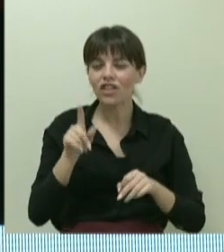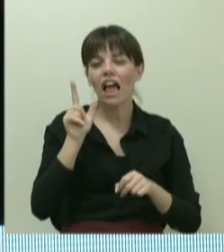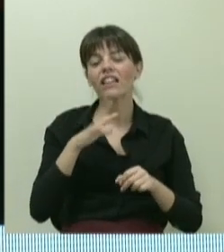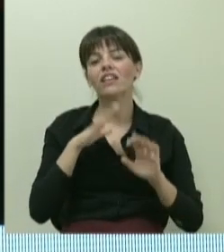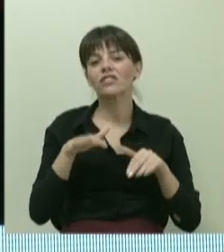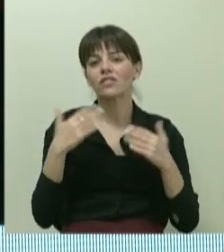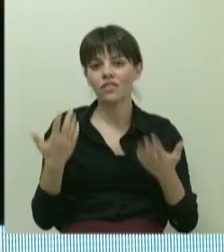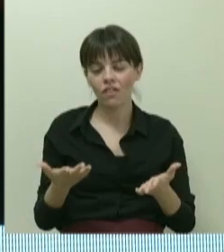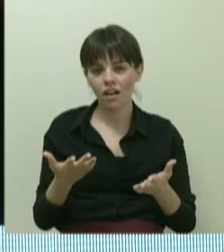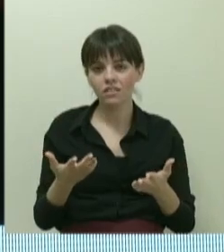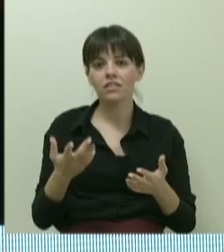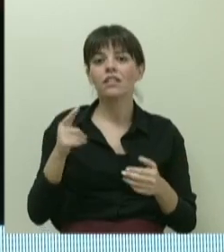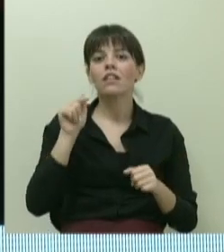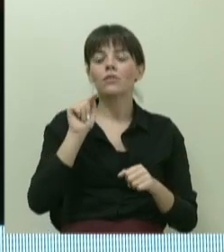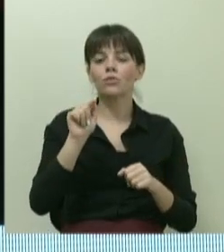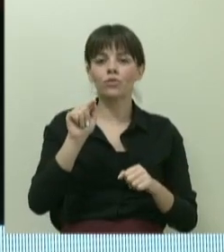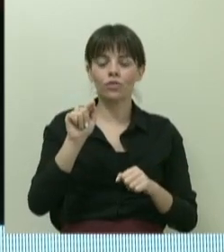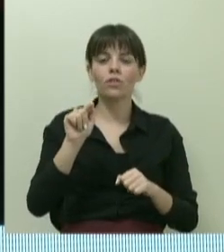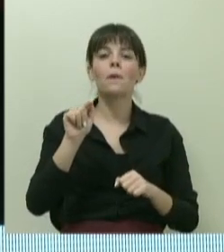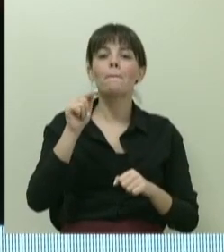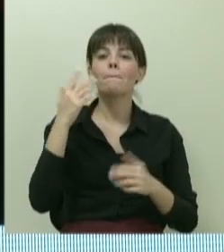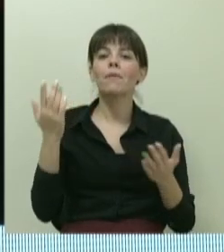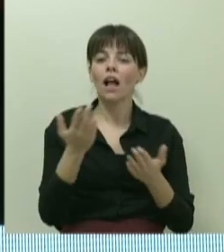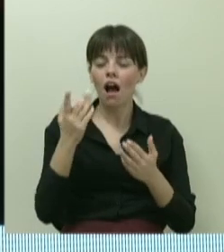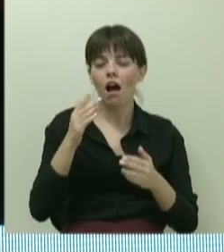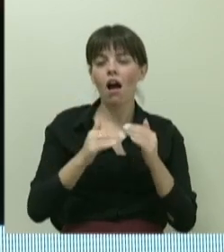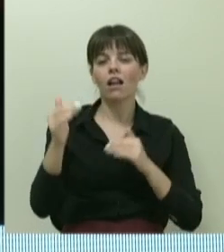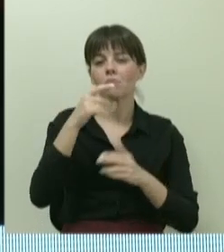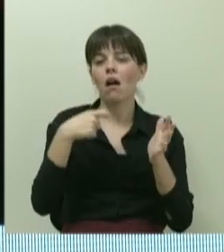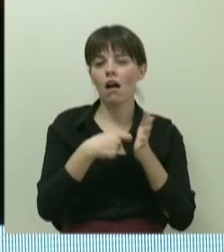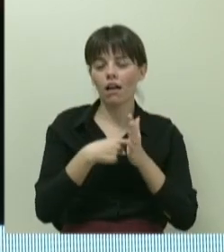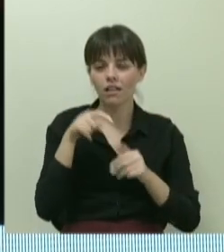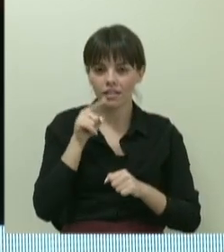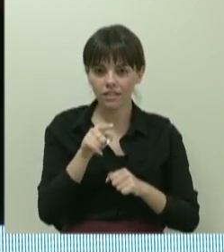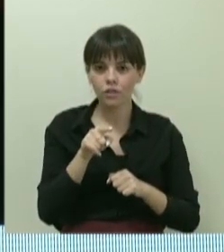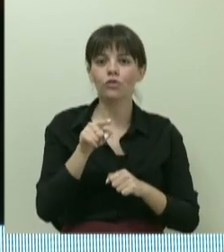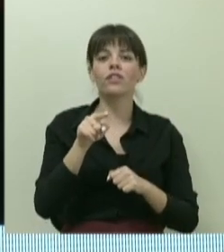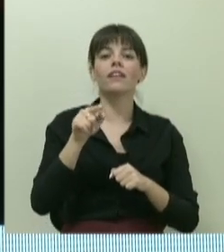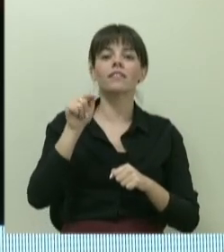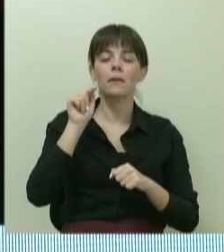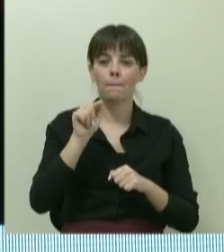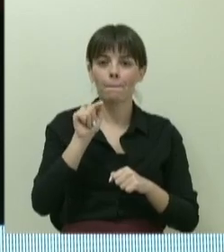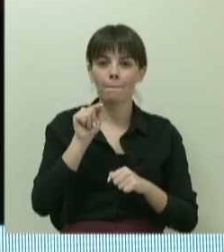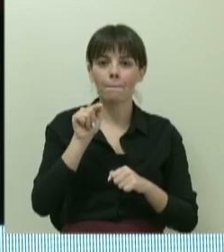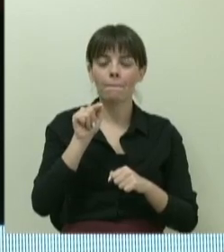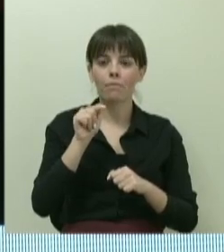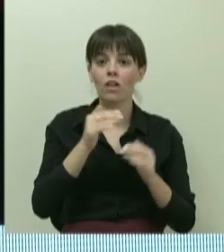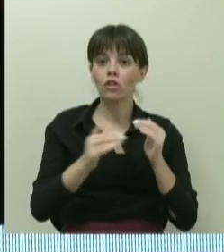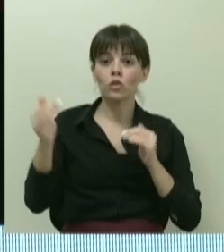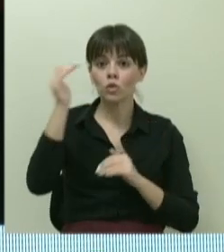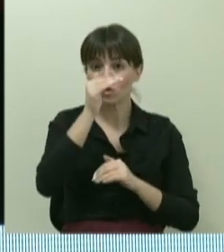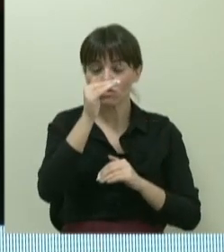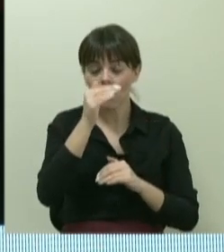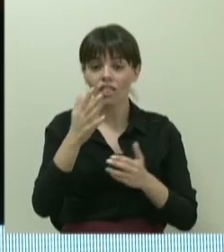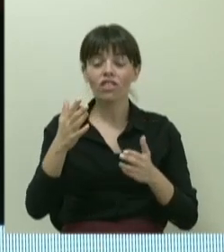var. Pastadaki payımızı arttırmak adına. Daha da ilginç bir şey var. Yükselen